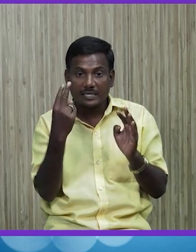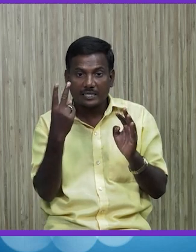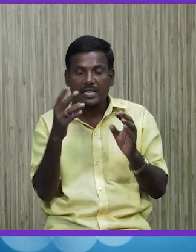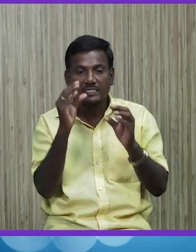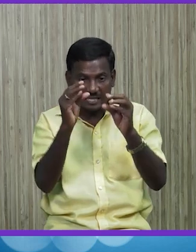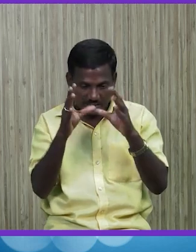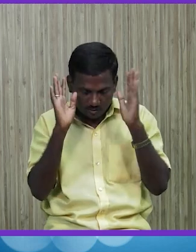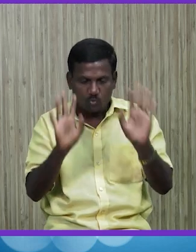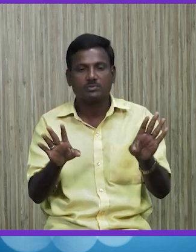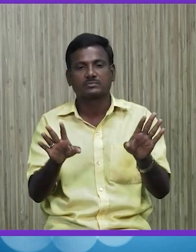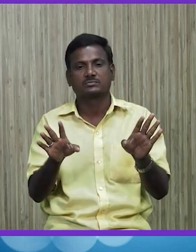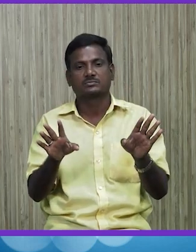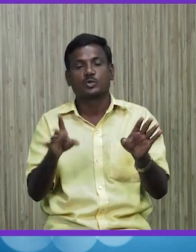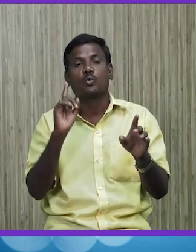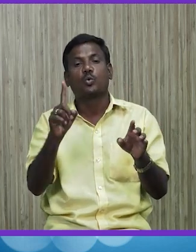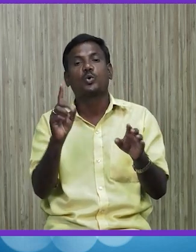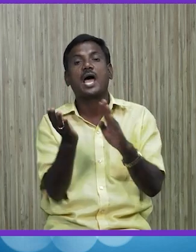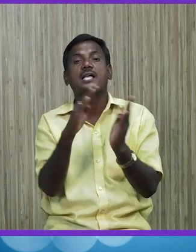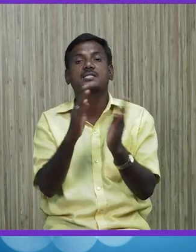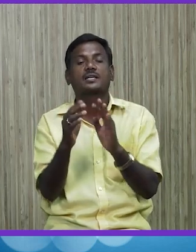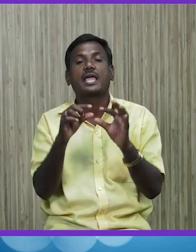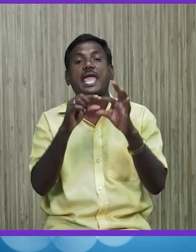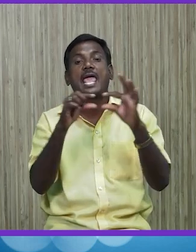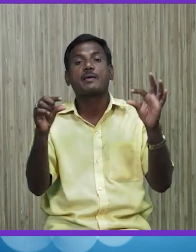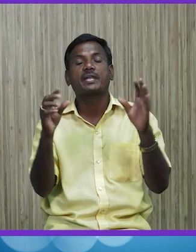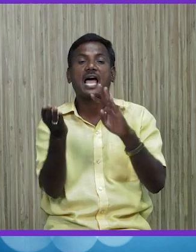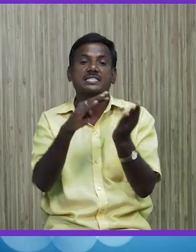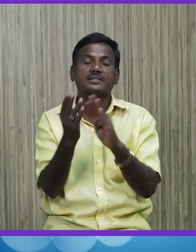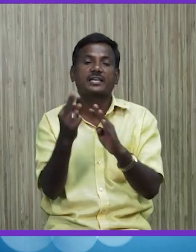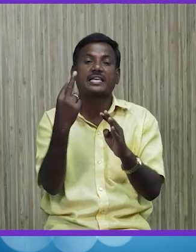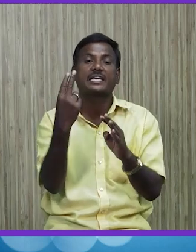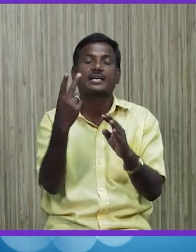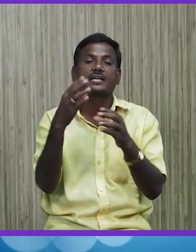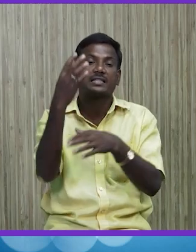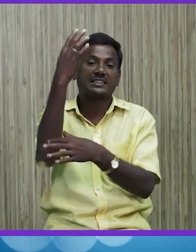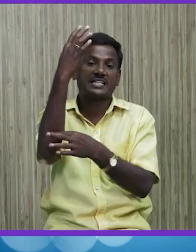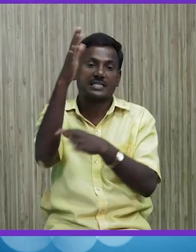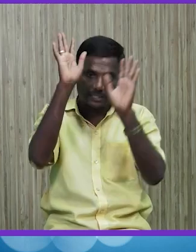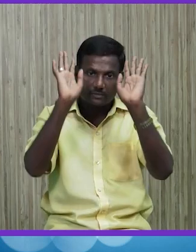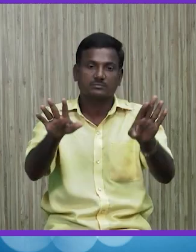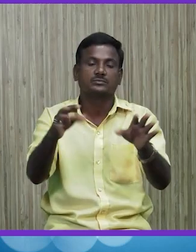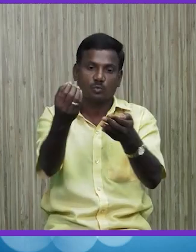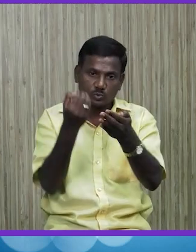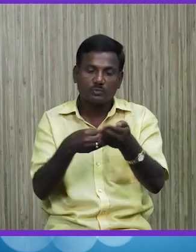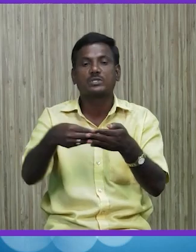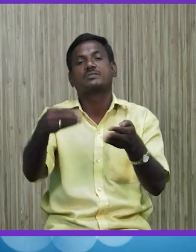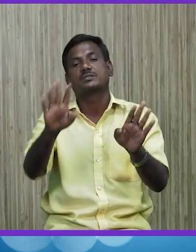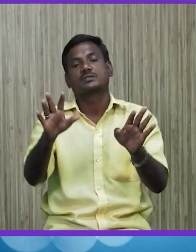தசைகள் தேவைப்